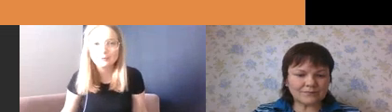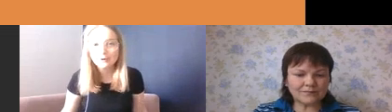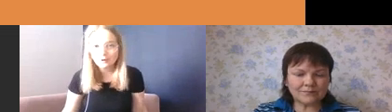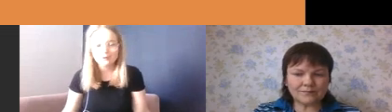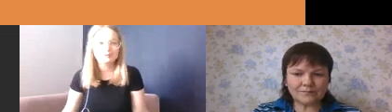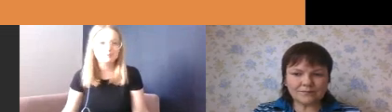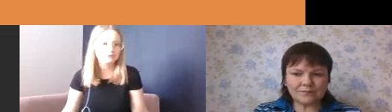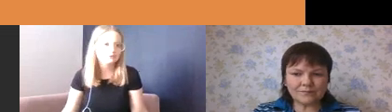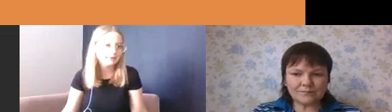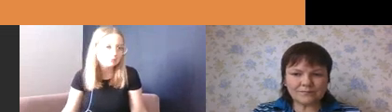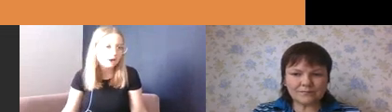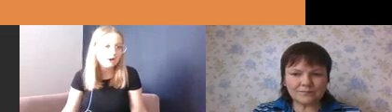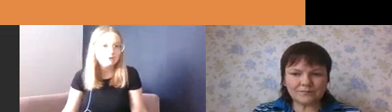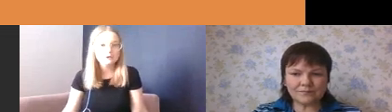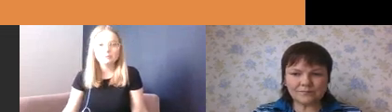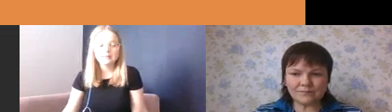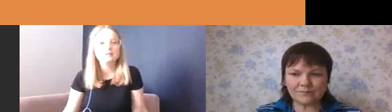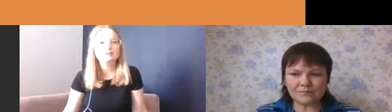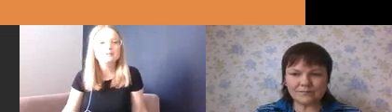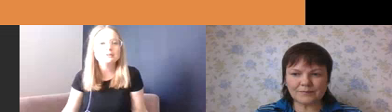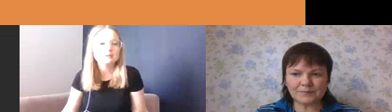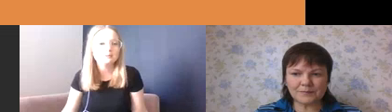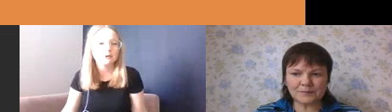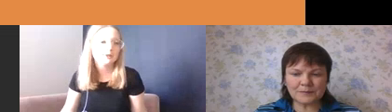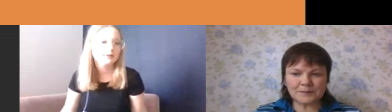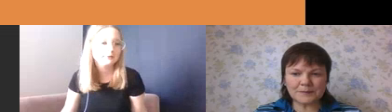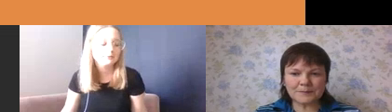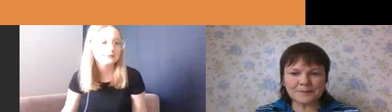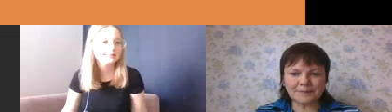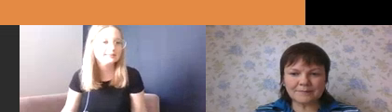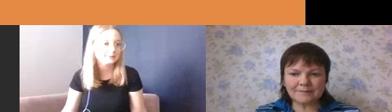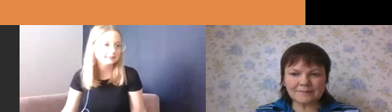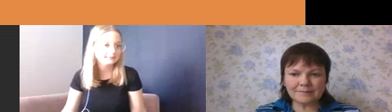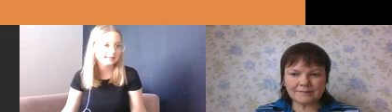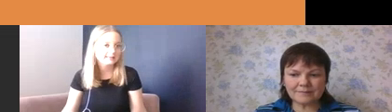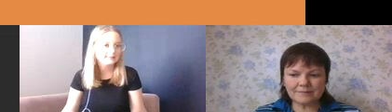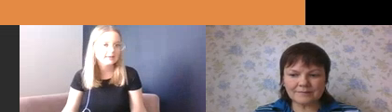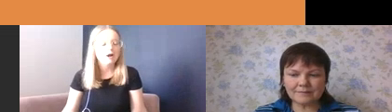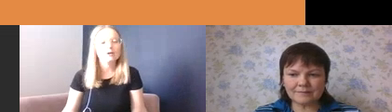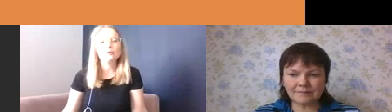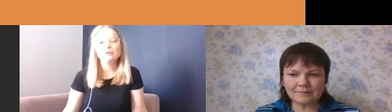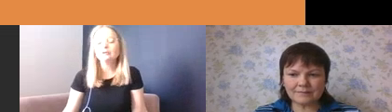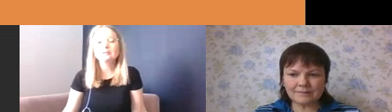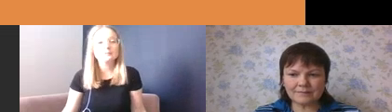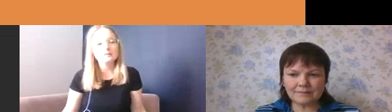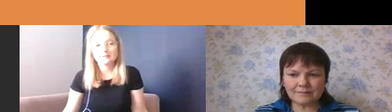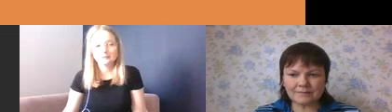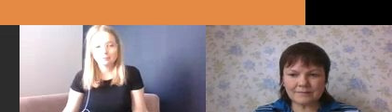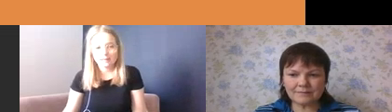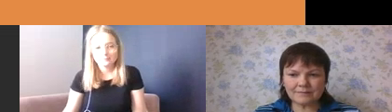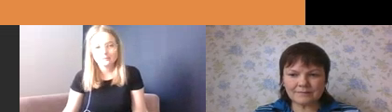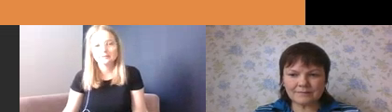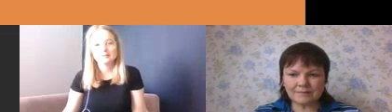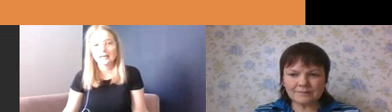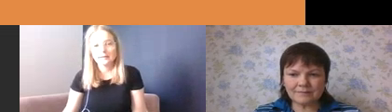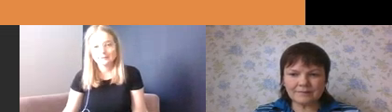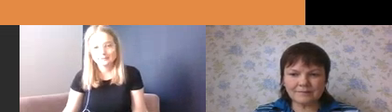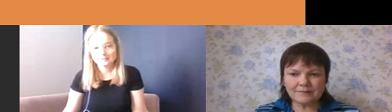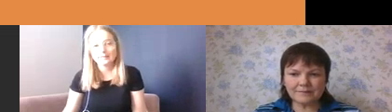on hästi palju, aga kui te peaks nüüd valima või kui mõnel ei ole üldse, siis noh, saangi võibolla siit mõtteid, aga kui üldse mõtted ei